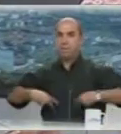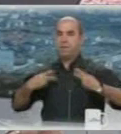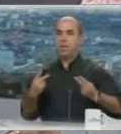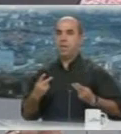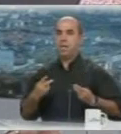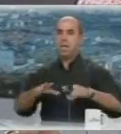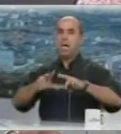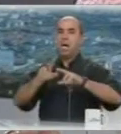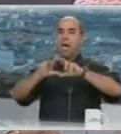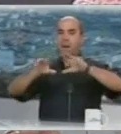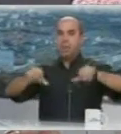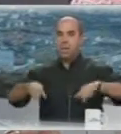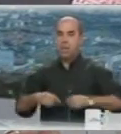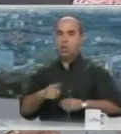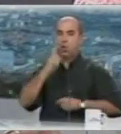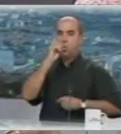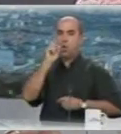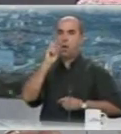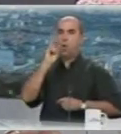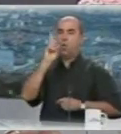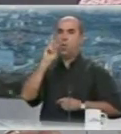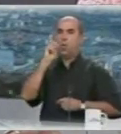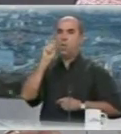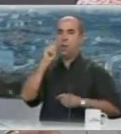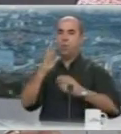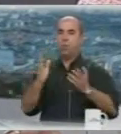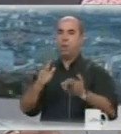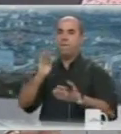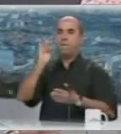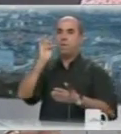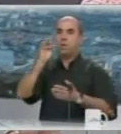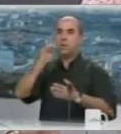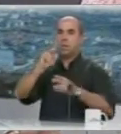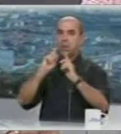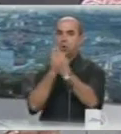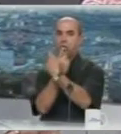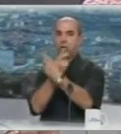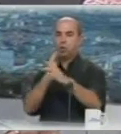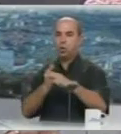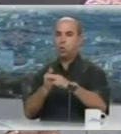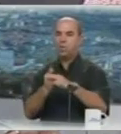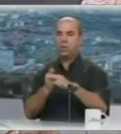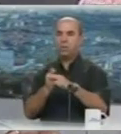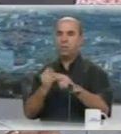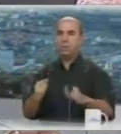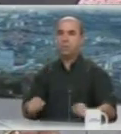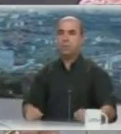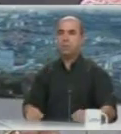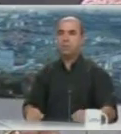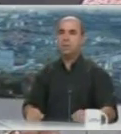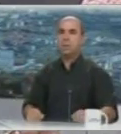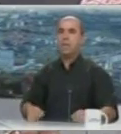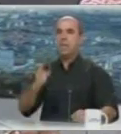ذواودة، كانوا يسميوها بكري ذواودة، لأن الفرنسيين حرفوا التسمية لأنه ما عندهمش في اللغة الفرنسية ذال،